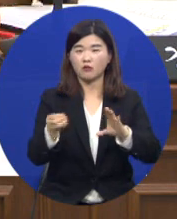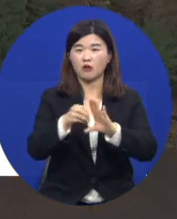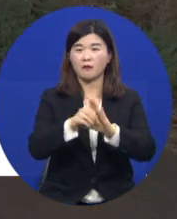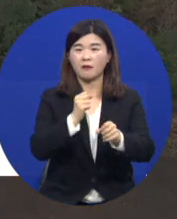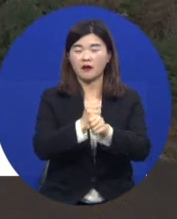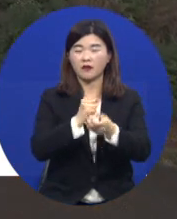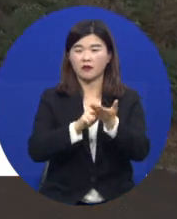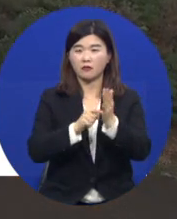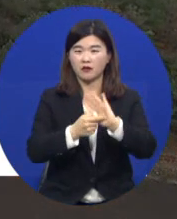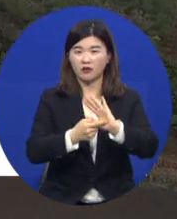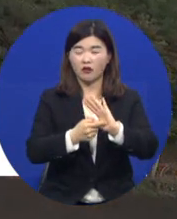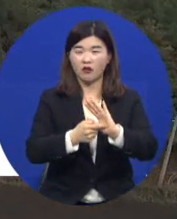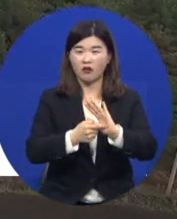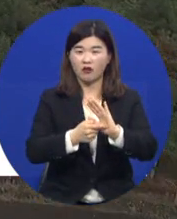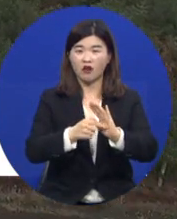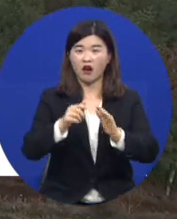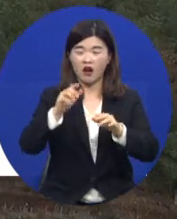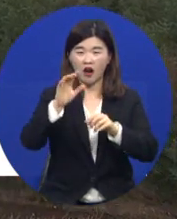밝혔습니다.